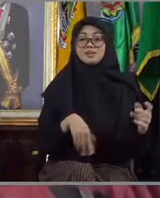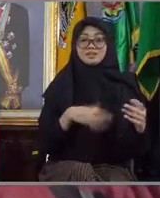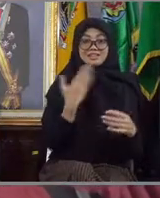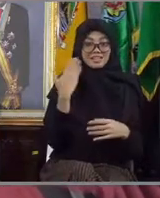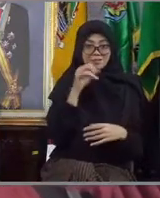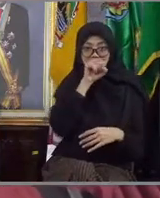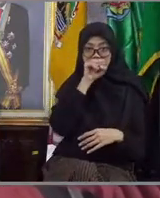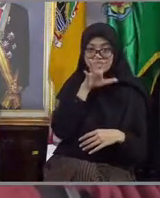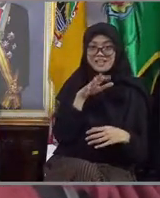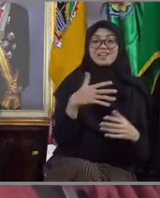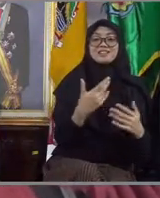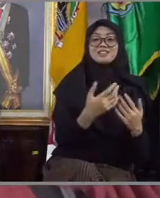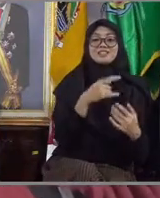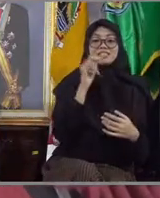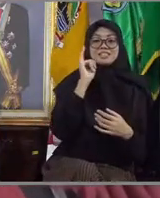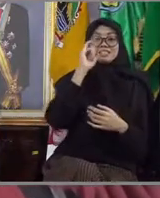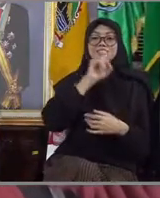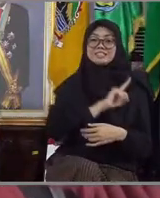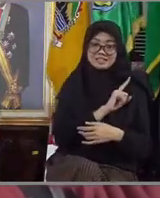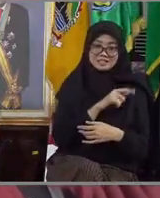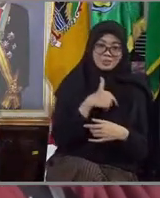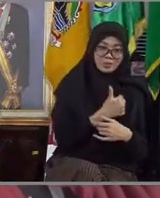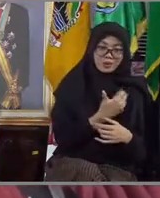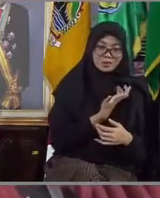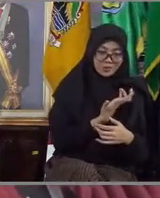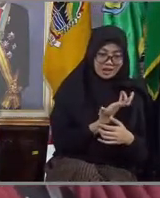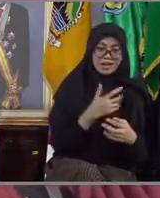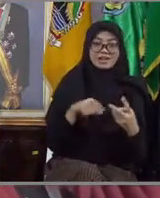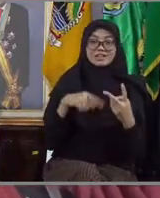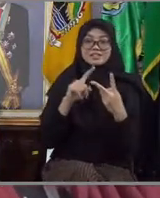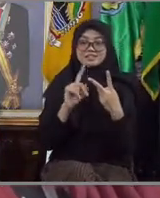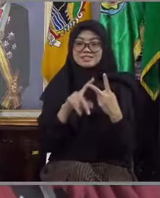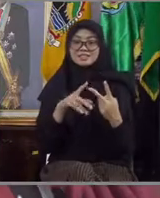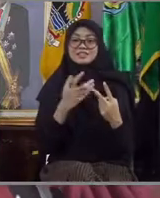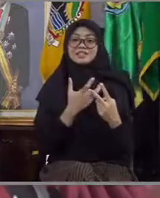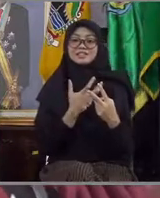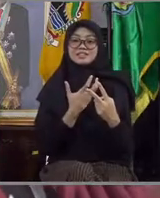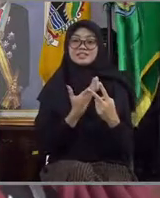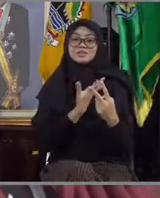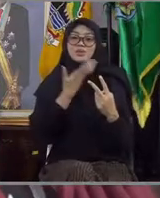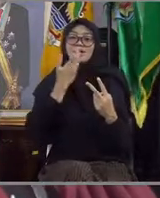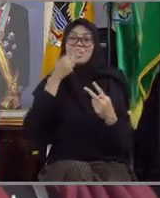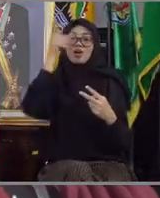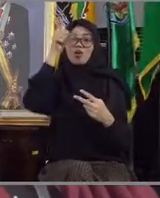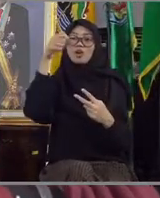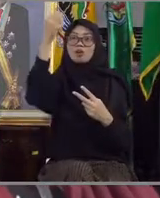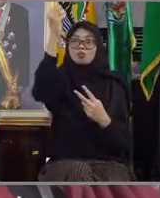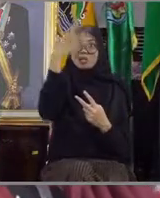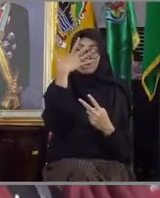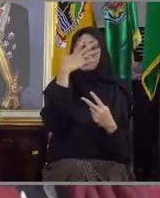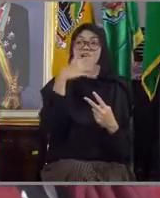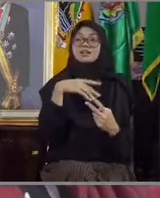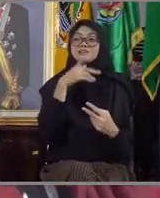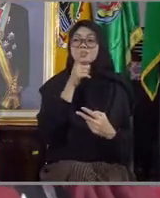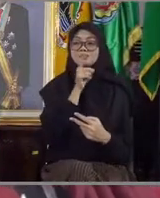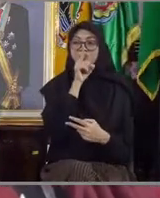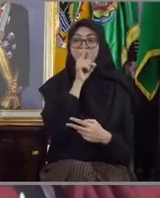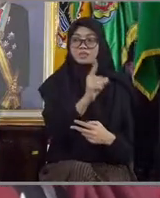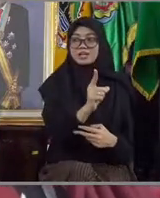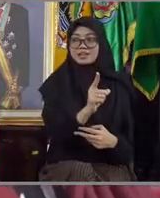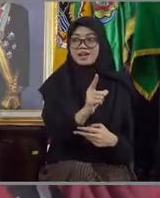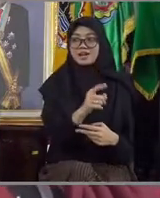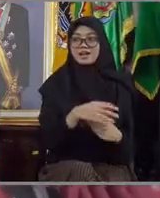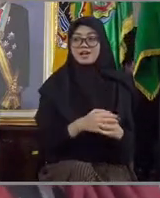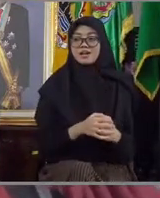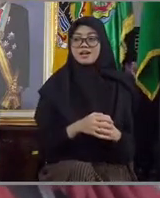bawah. Terus jawaban kedua, dua-duanya. Kira-kira jawaban ketiga kamu apa jawabannya? Kamu lebih suka diperintah dari atas atau membentuk